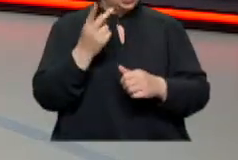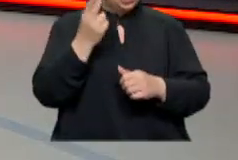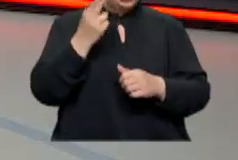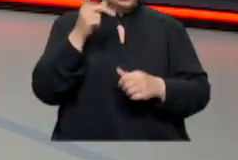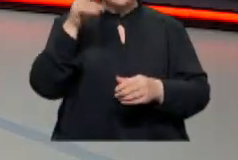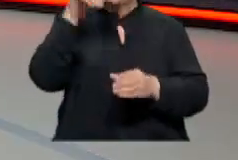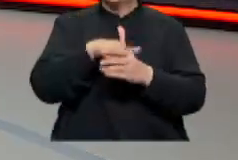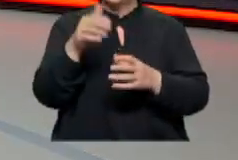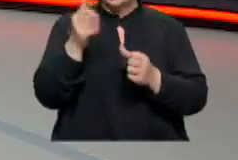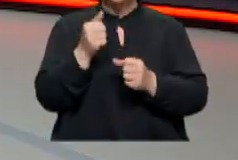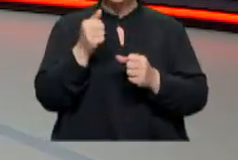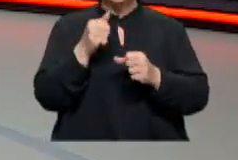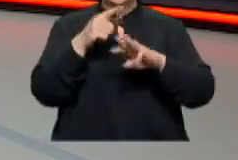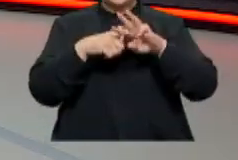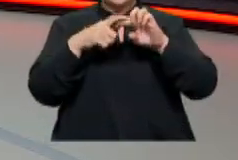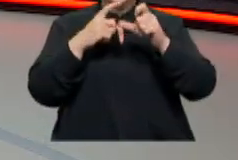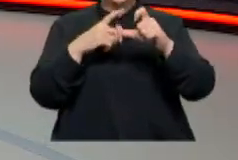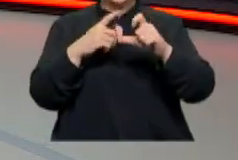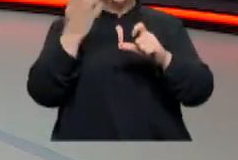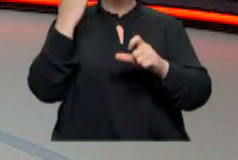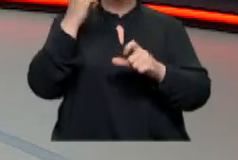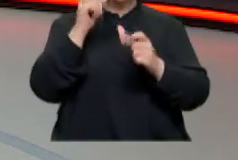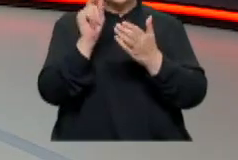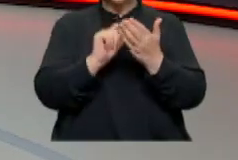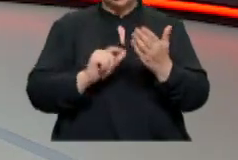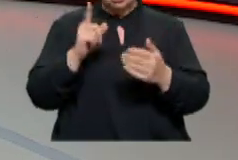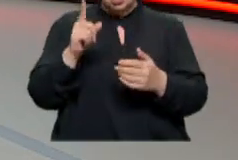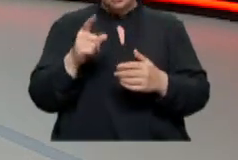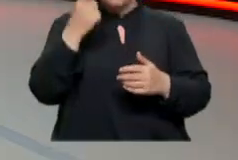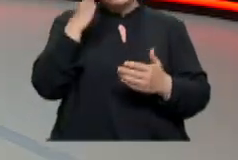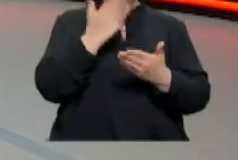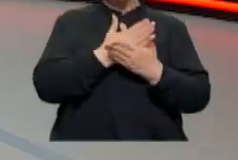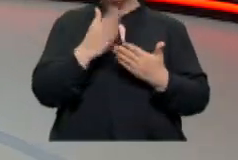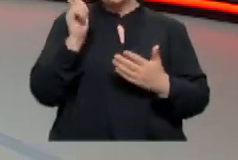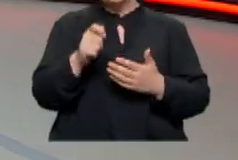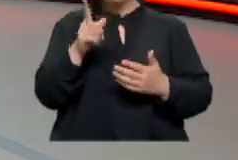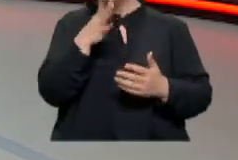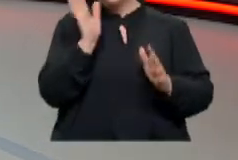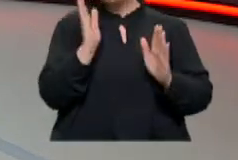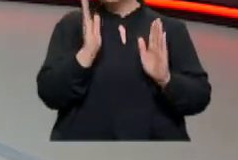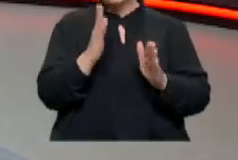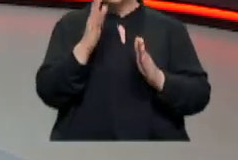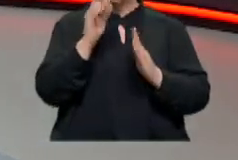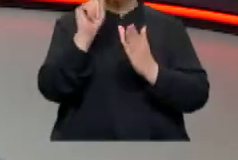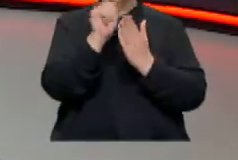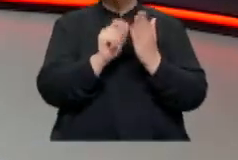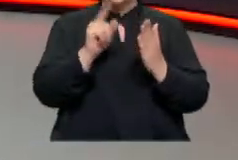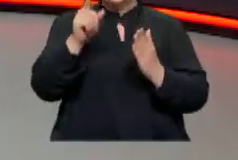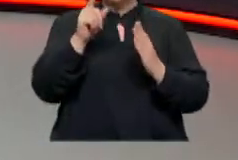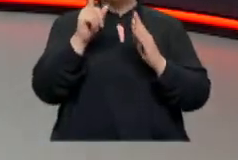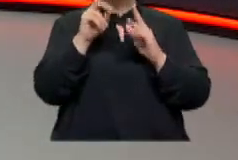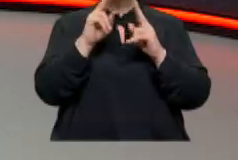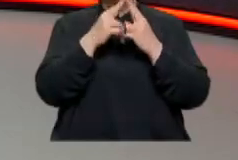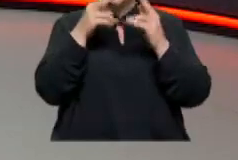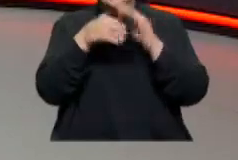bir oy aldı o da. Eric Zemmour, eski bir köşe yazarı. Belki devam eder köşe yazmaya, ayrı mesele. Köşe yazarlarının eski. O dünyaya giren